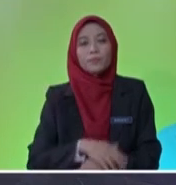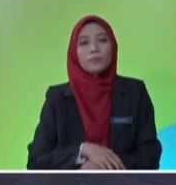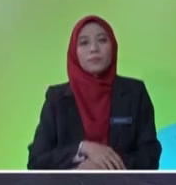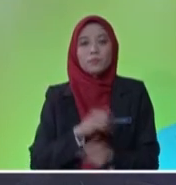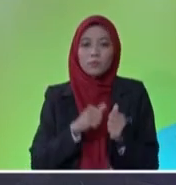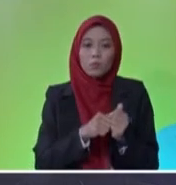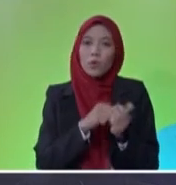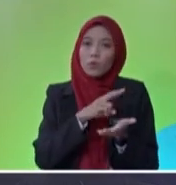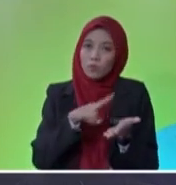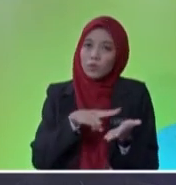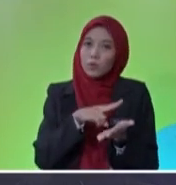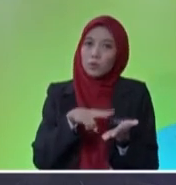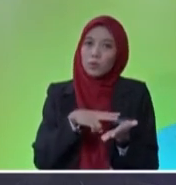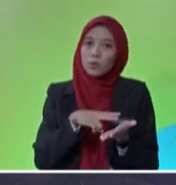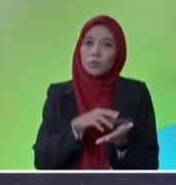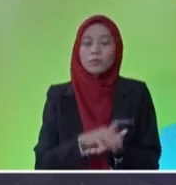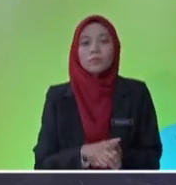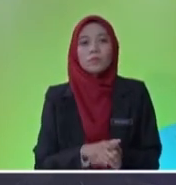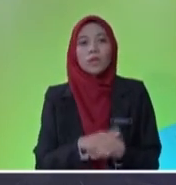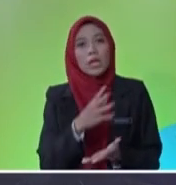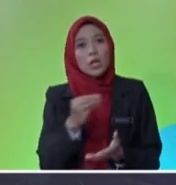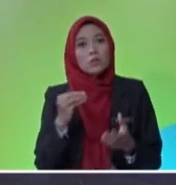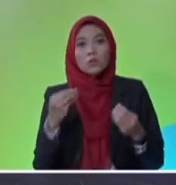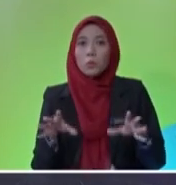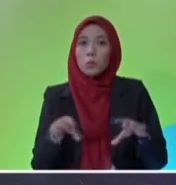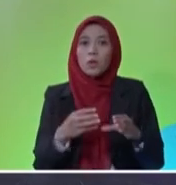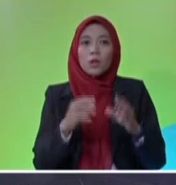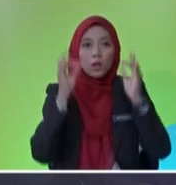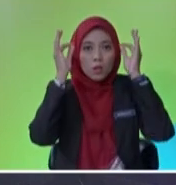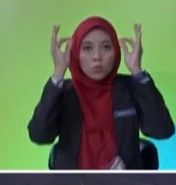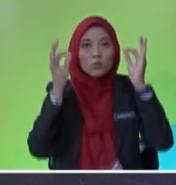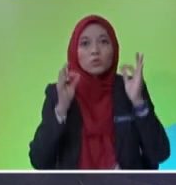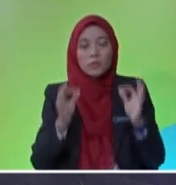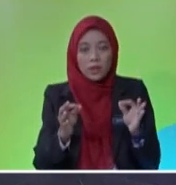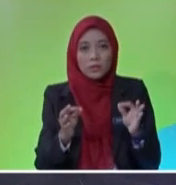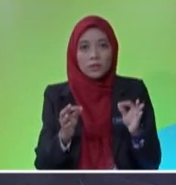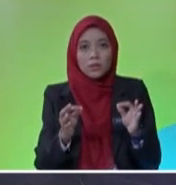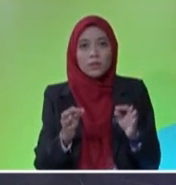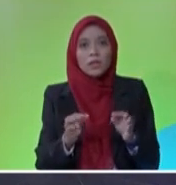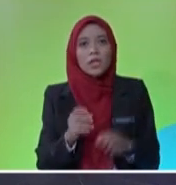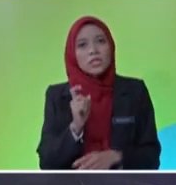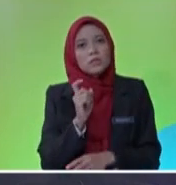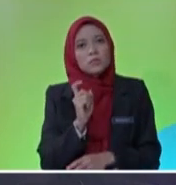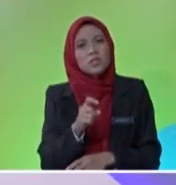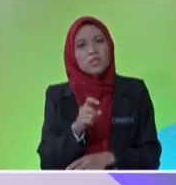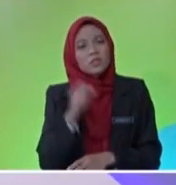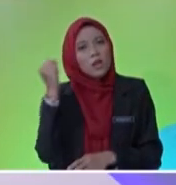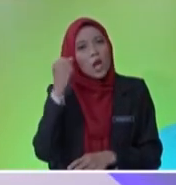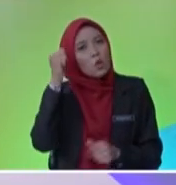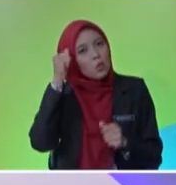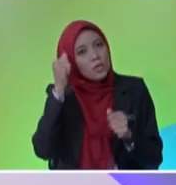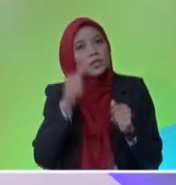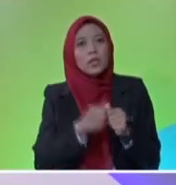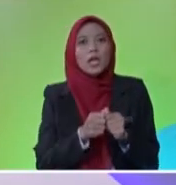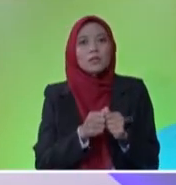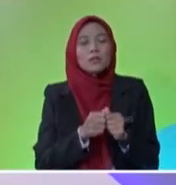dan seterusnya di about keputusannya keputusan-keputusan jadi KTT beringat sentiasa beringat supaya tidak berlaku